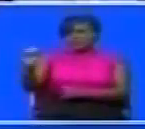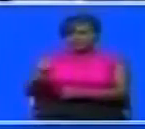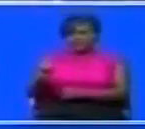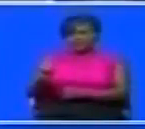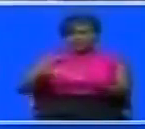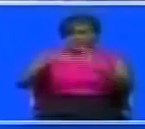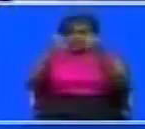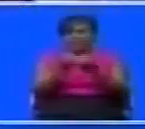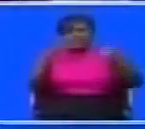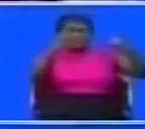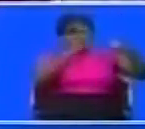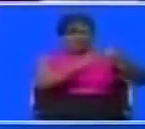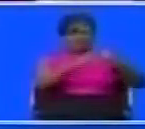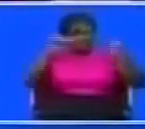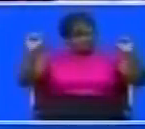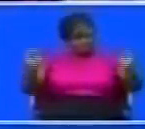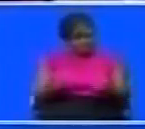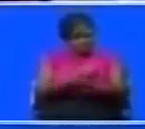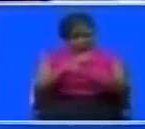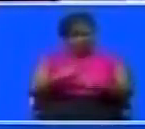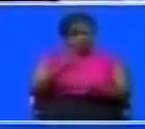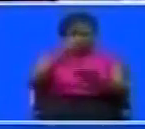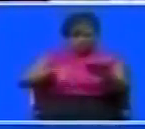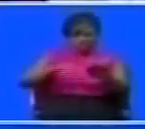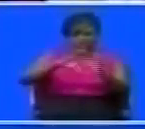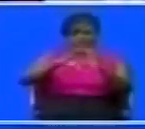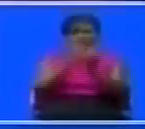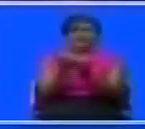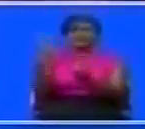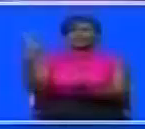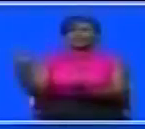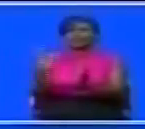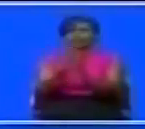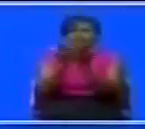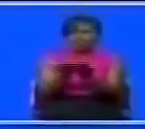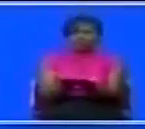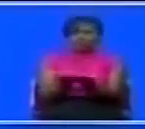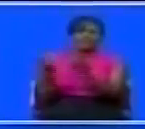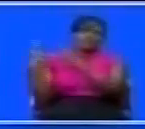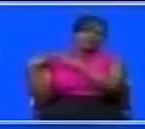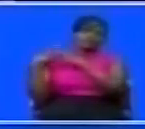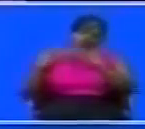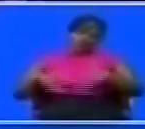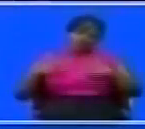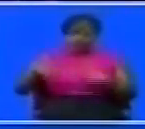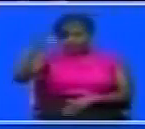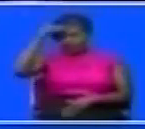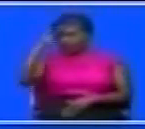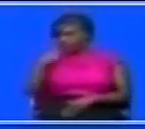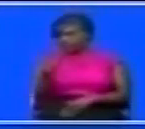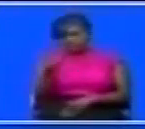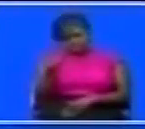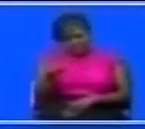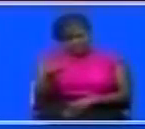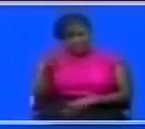wahitimu wa darasa la 8 hawawezi kusoma vitabu vya darasa la 2, swala ambalo washikadau katika sekta ya elimu wanasema ni la